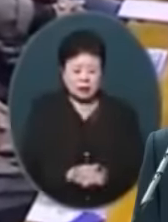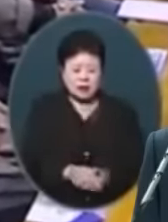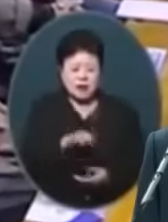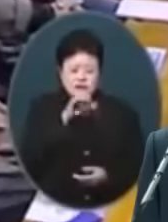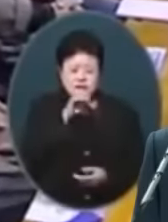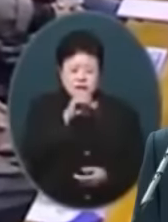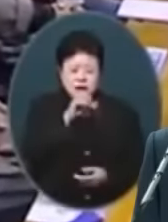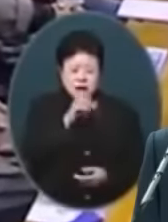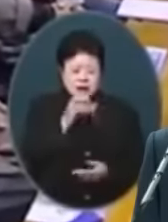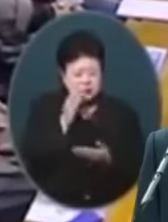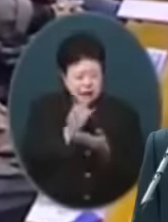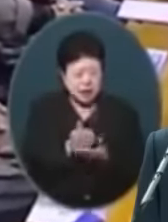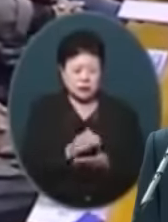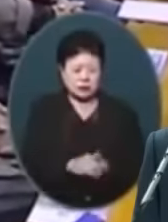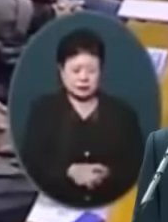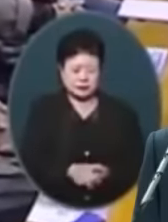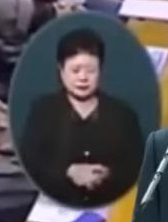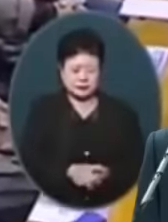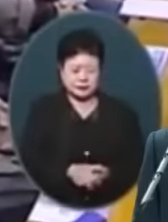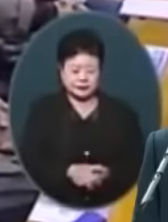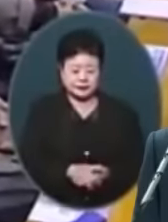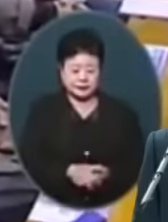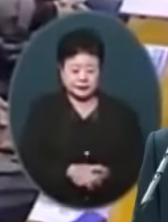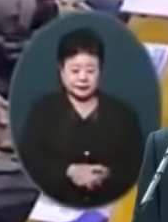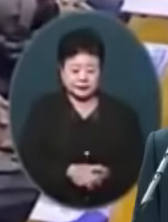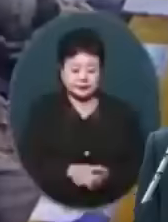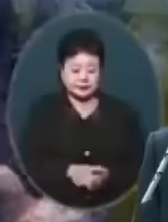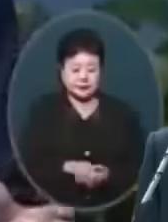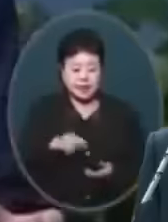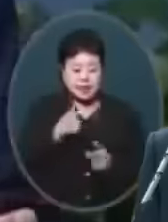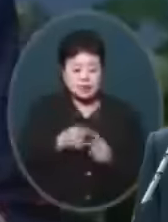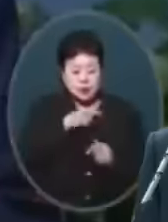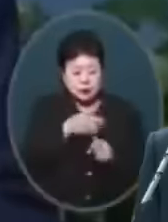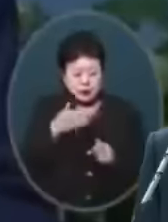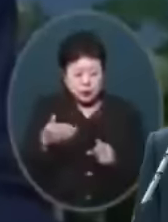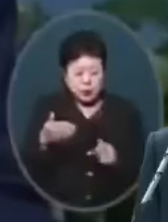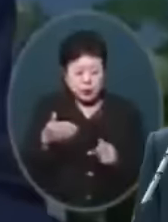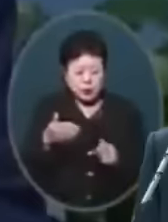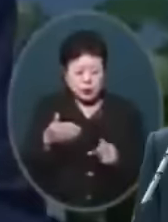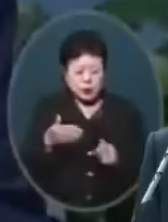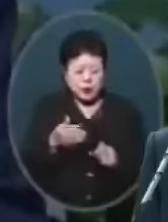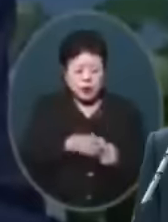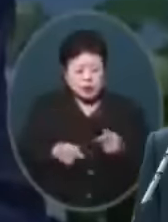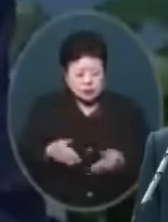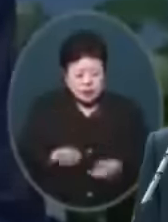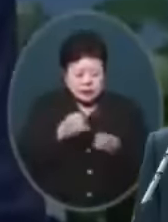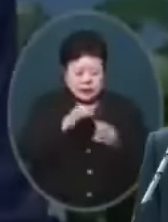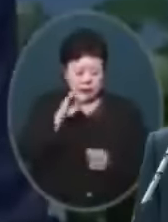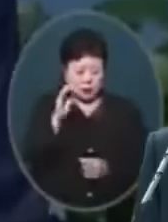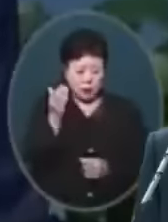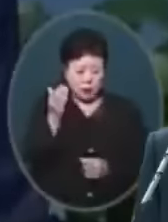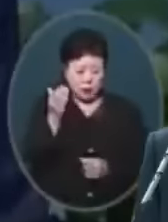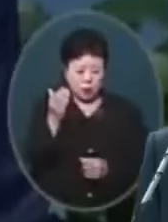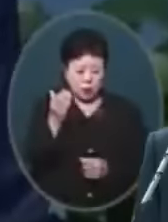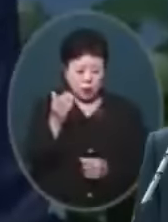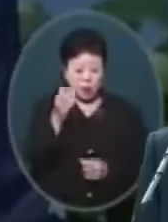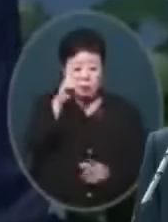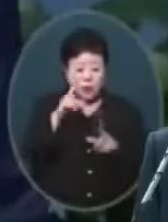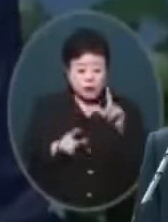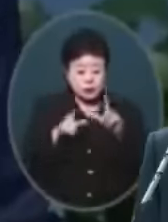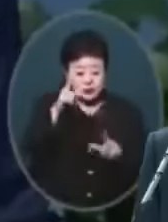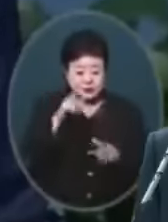원망, 탄식, 부정적인 말을 하지 마십시오. 예수의 피로서 거듭나고 새 사람이 된